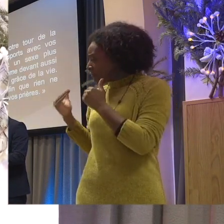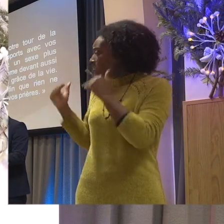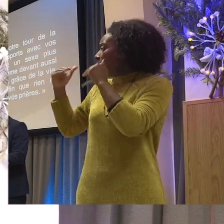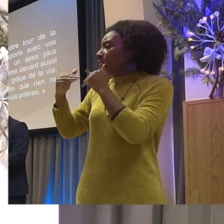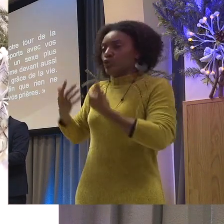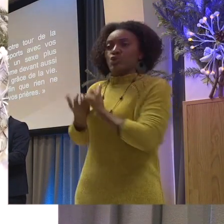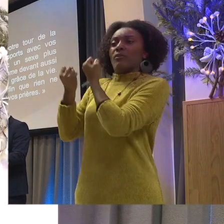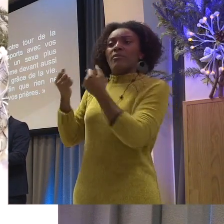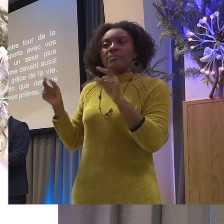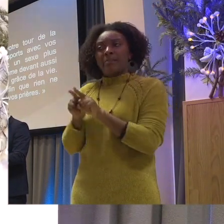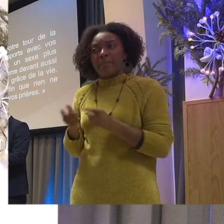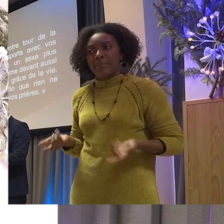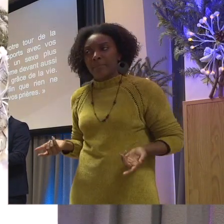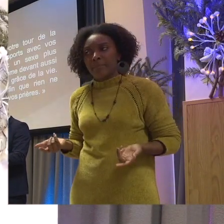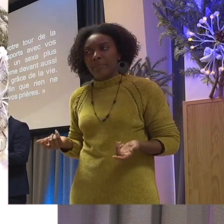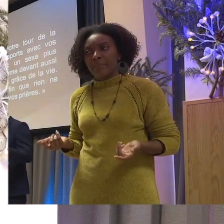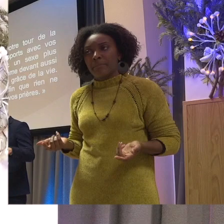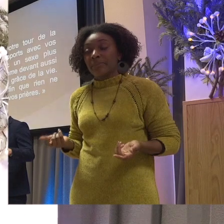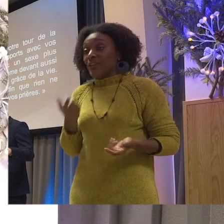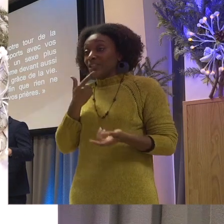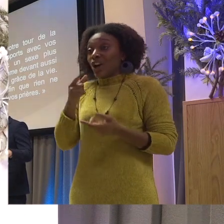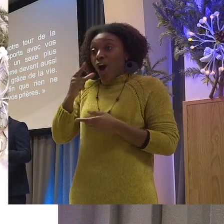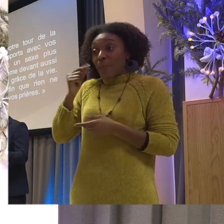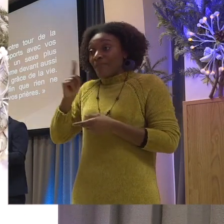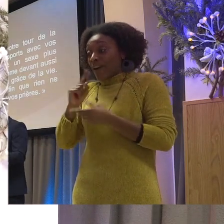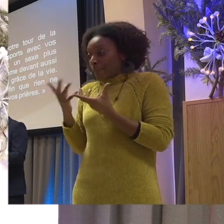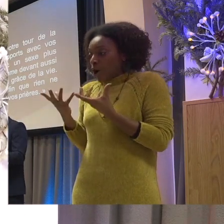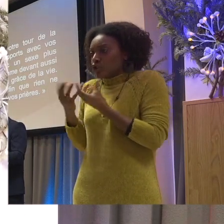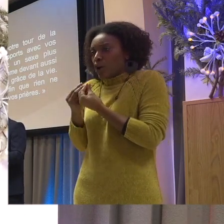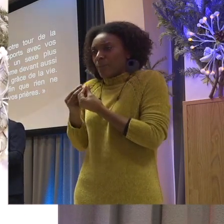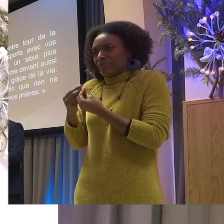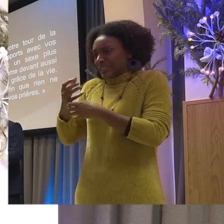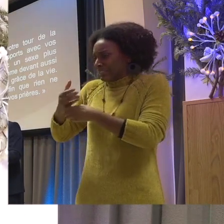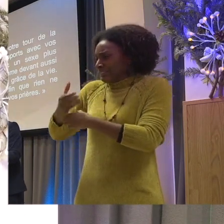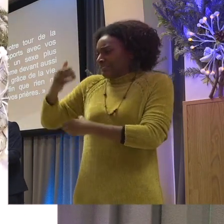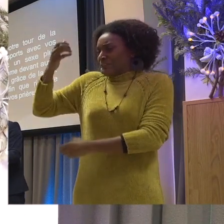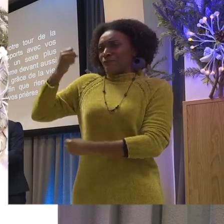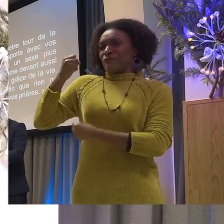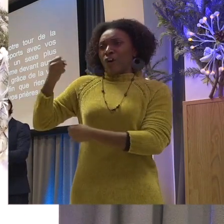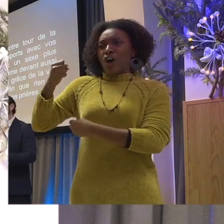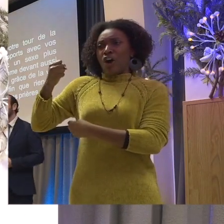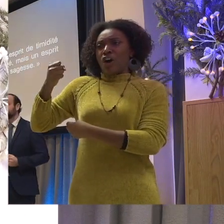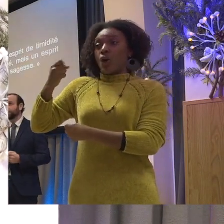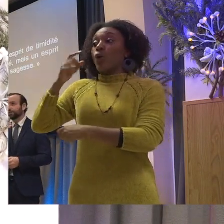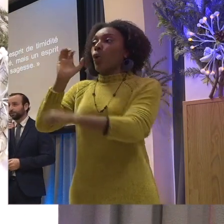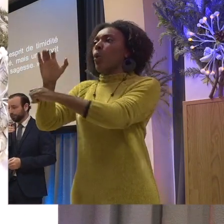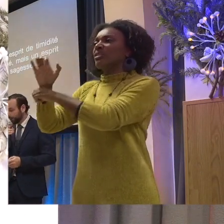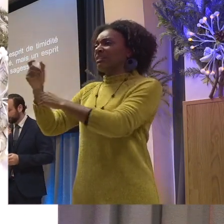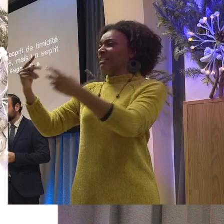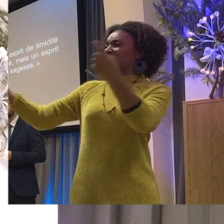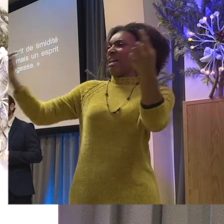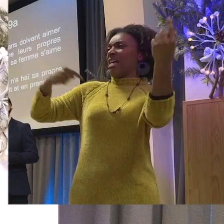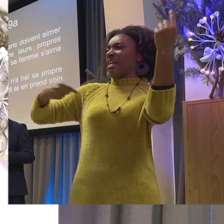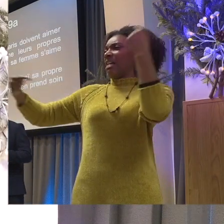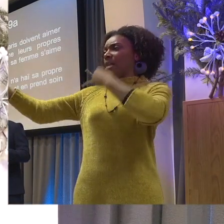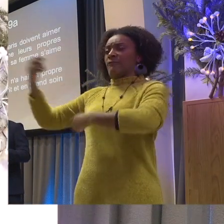Dieu. Ensemble, vous êtes une tour forte contre les dangers de ce monde. Vous êtes une autorité spirituelle dans